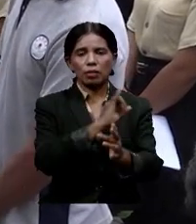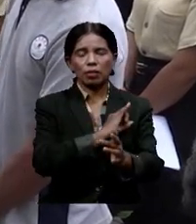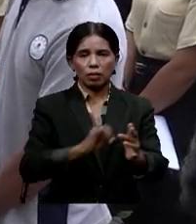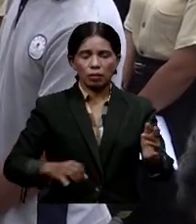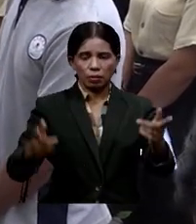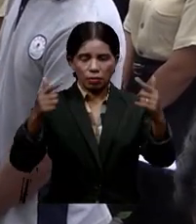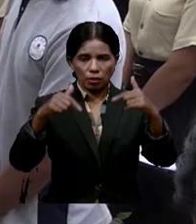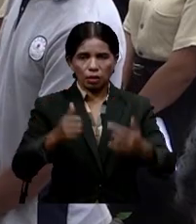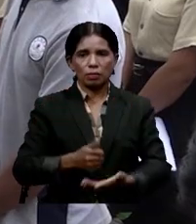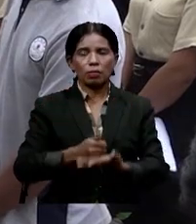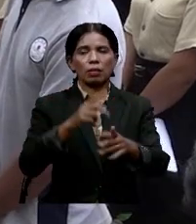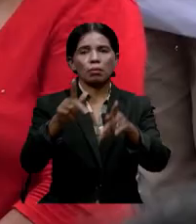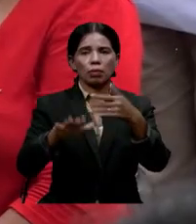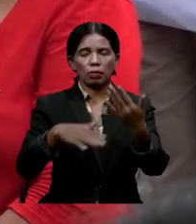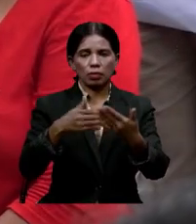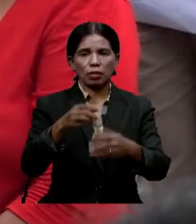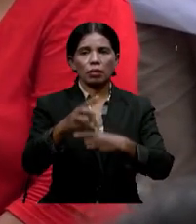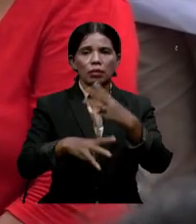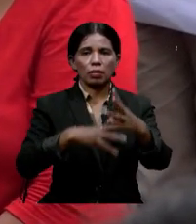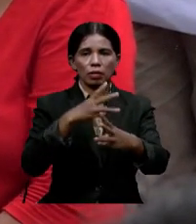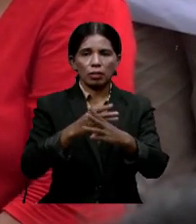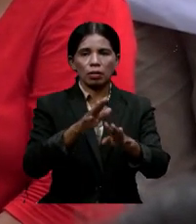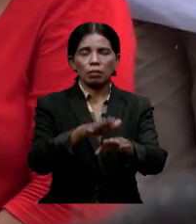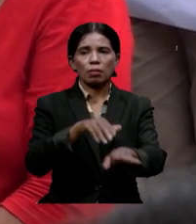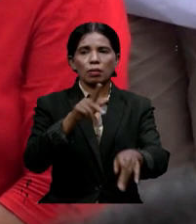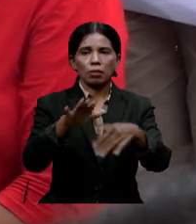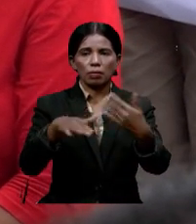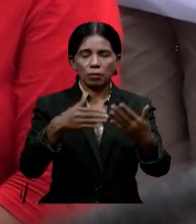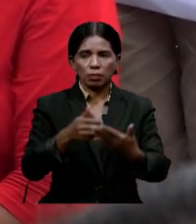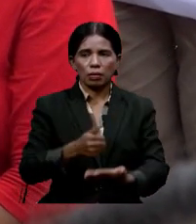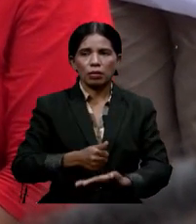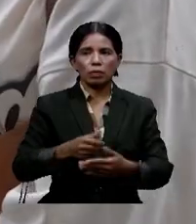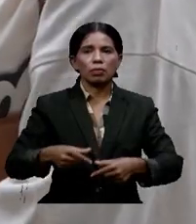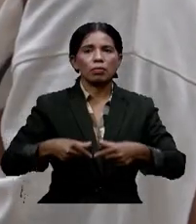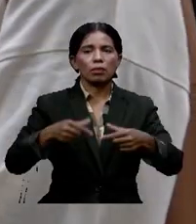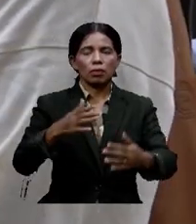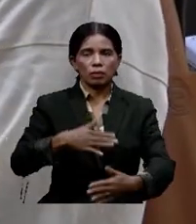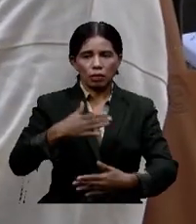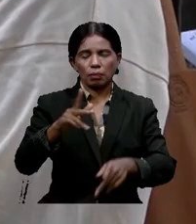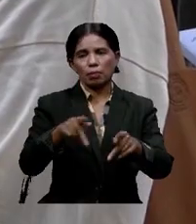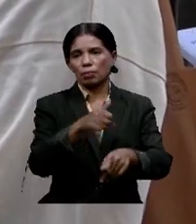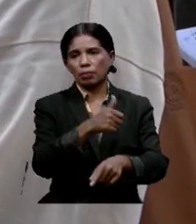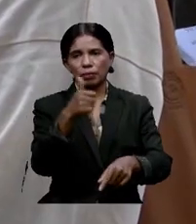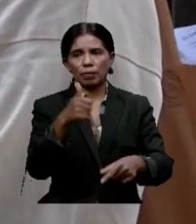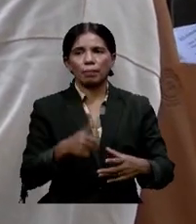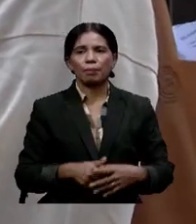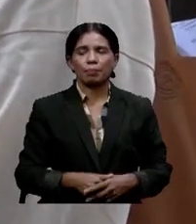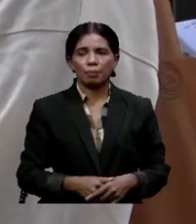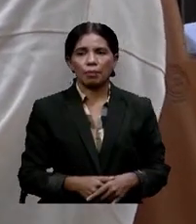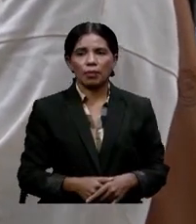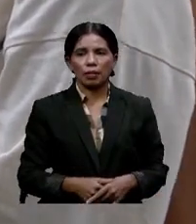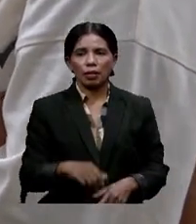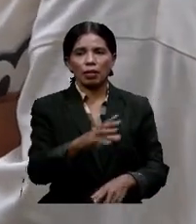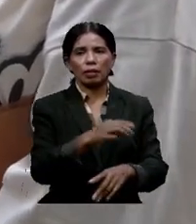hotu iha mundu nune iha Pasko ne konvida serani hotu atu liberta no fok solok mos ba ema seluk. Celebrasaun Pasko